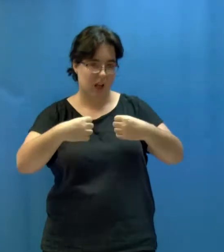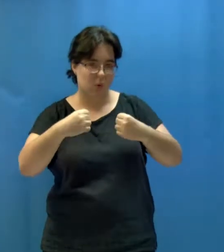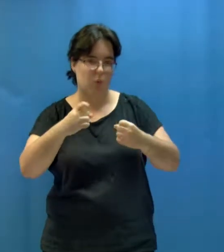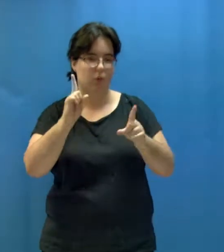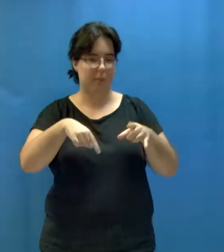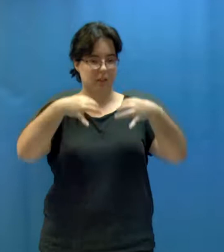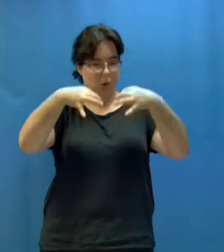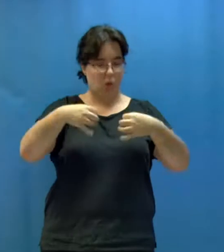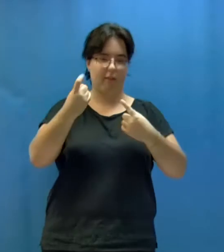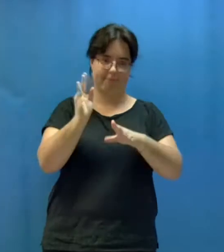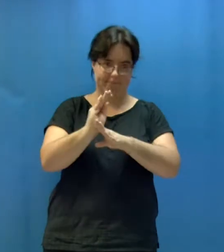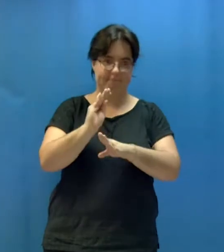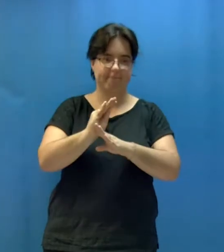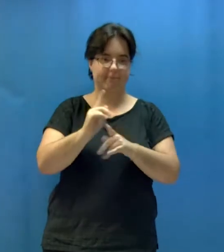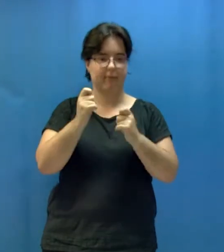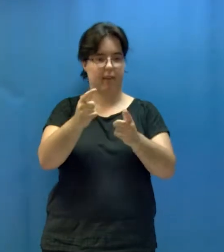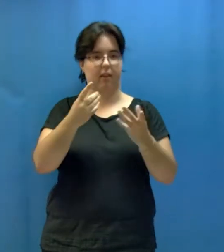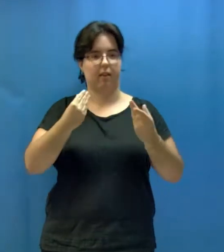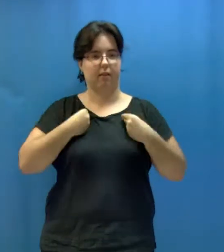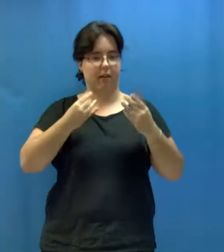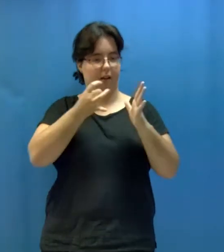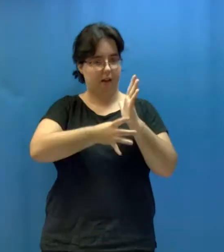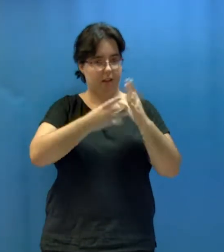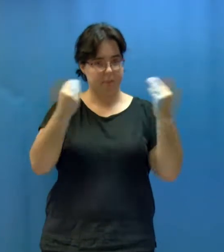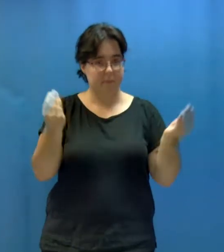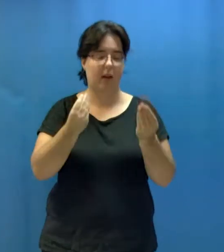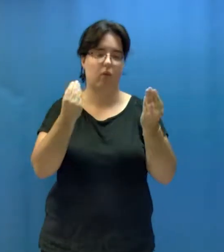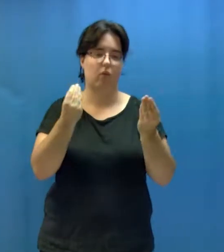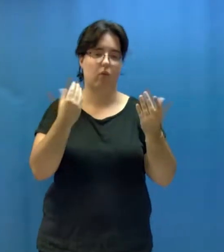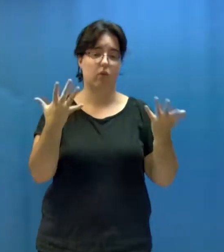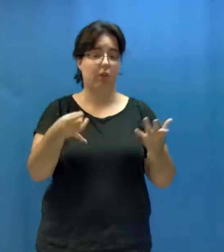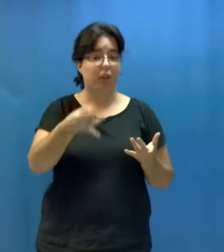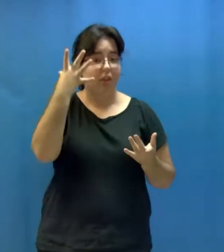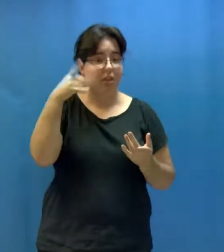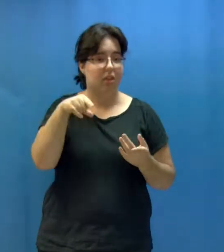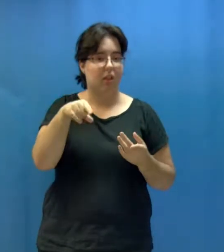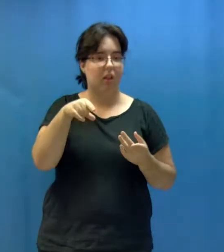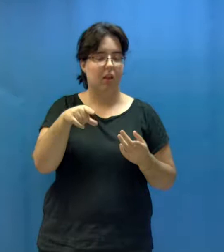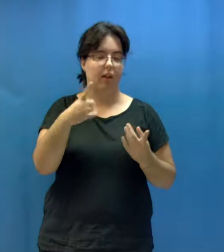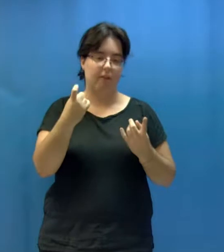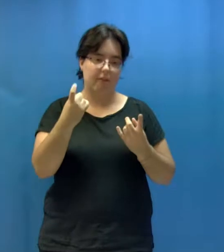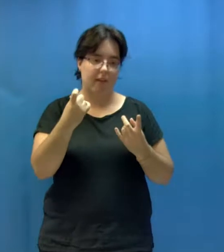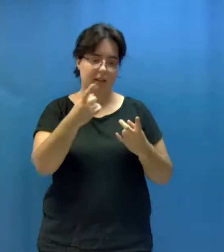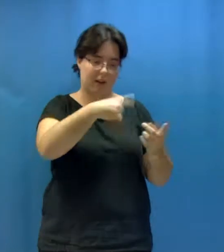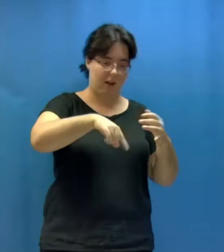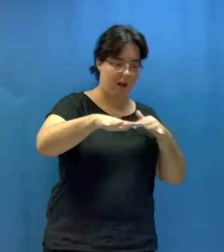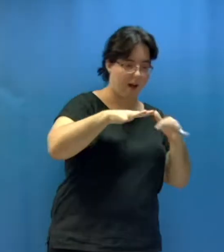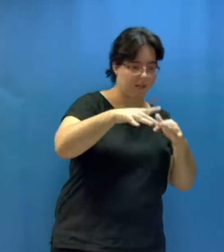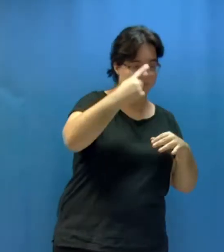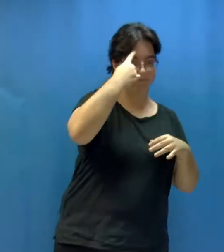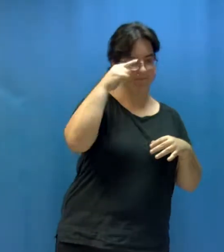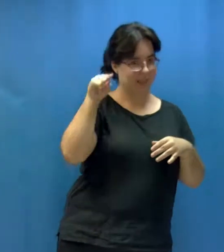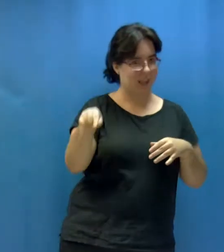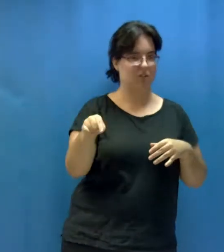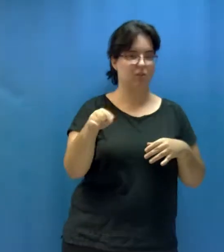millorar la qualitat de vida a mesura que les persones s'envelleixen. Aquesta idea ha d'inspirar les accions de l'Ajuntament de Castelló, dirigides a